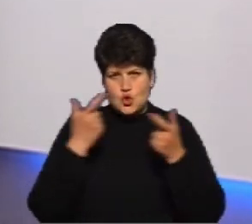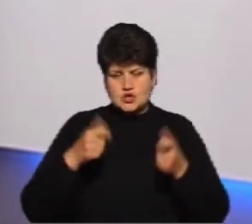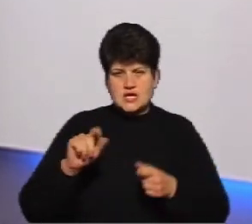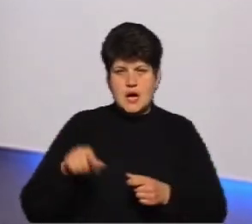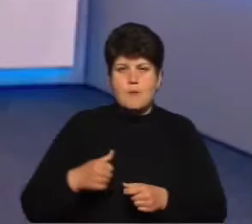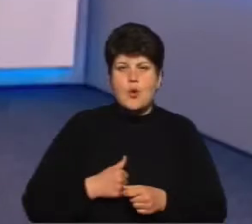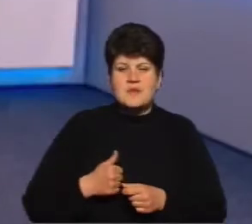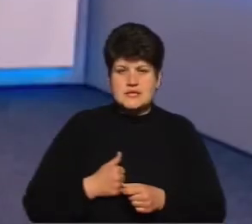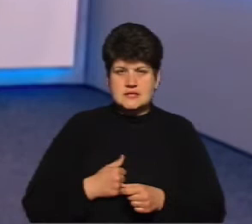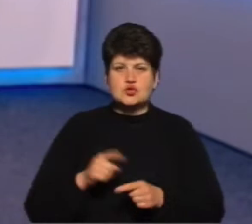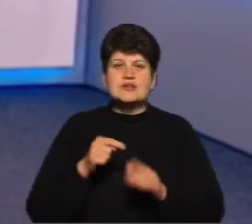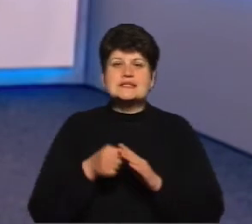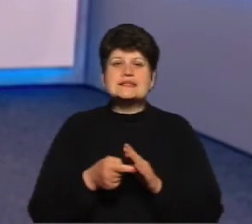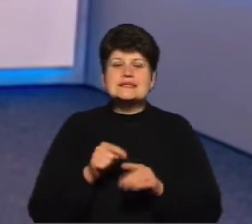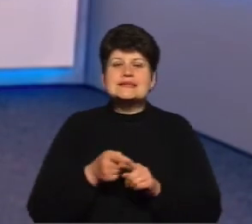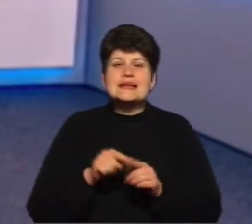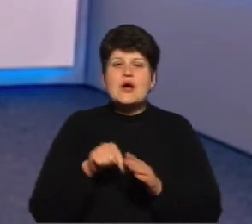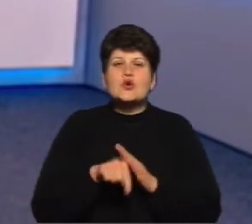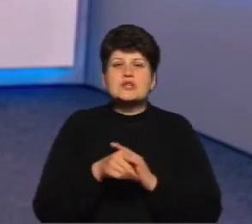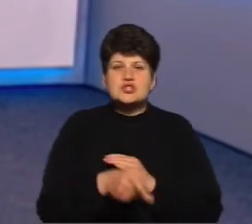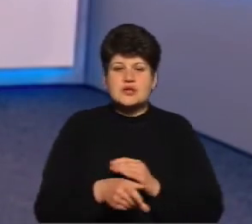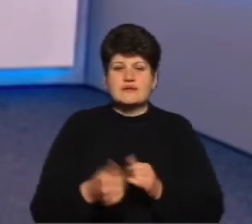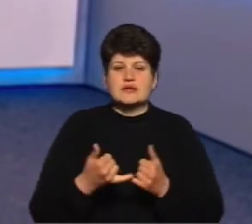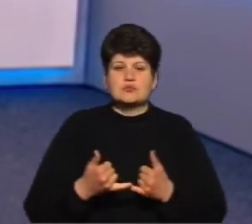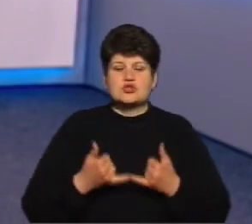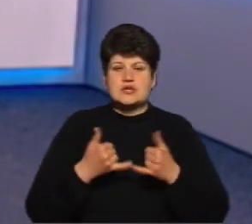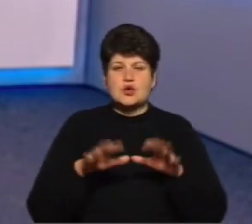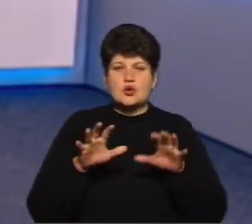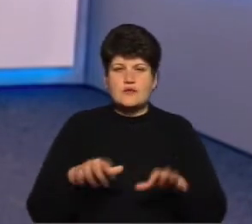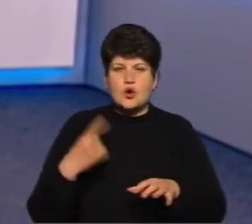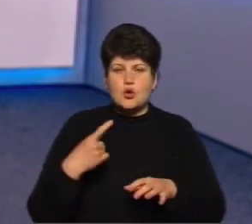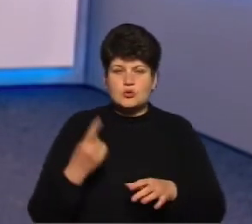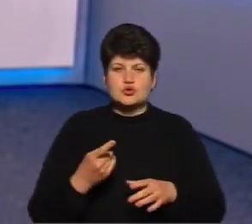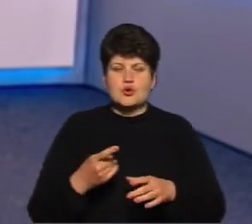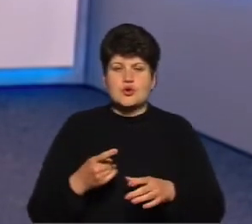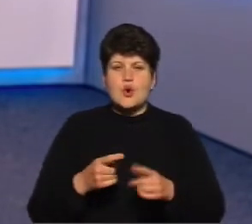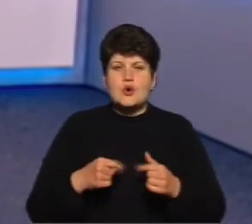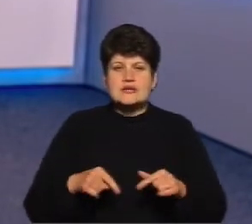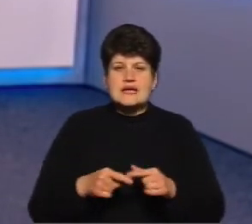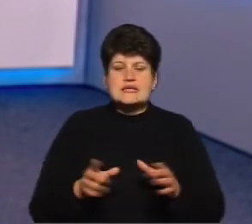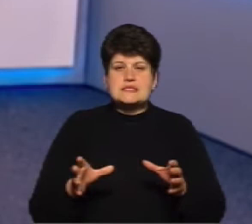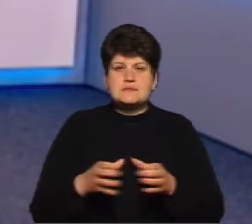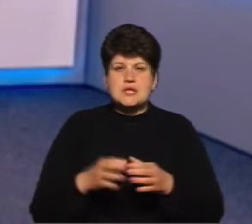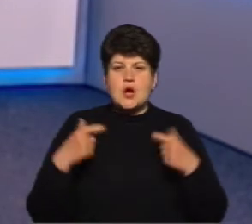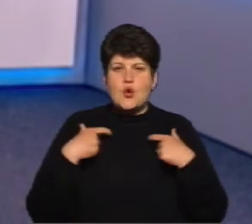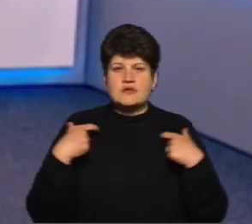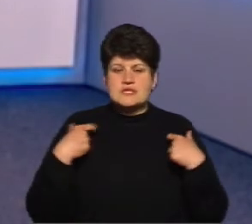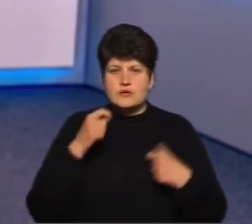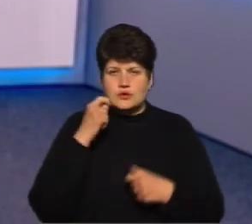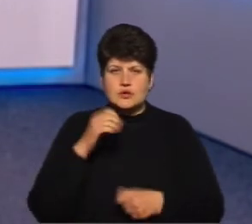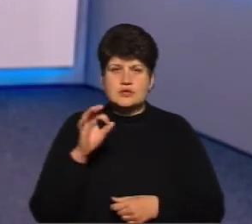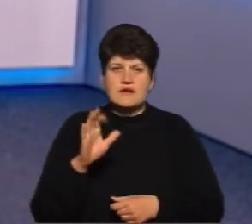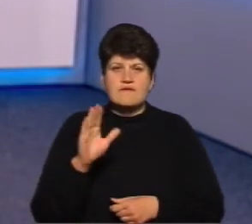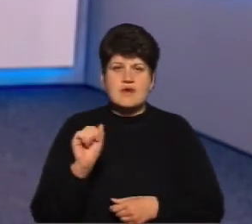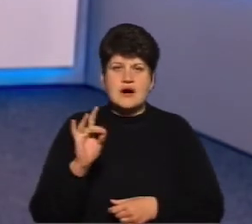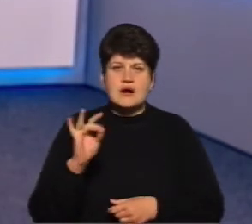будемо говорити далі. І в нашій студії почесний голова обласної організації «Спілка офіцерів України» Олександр Варакута. Вітаю вас.